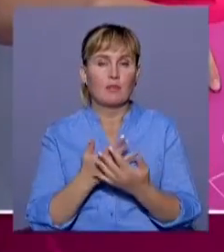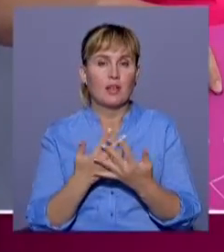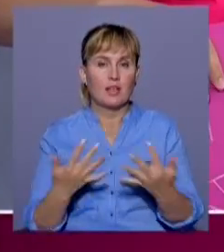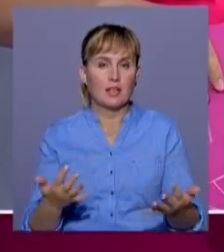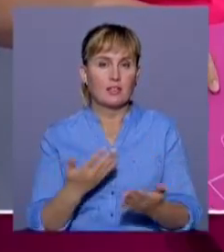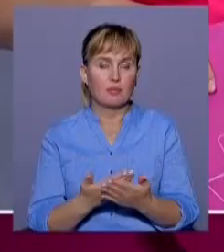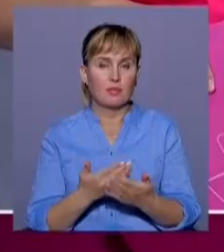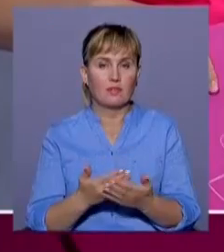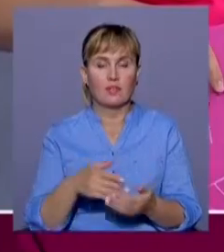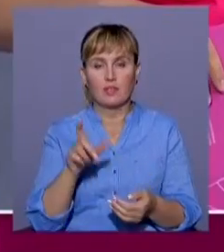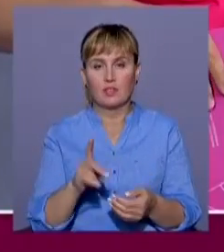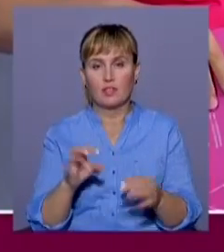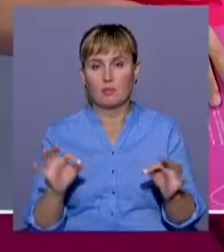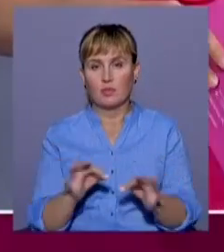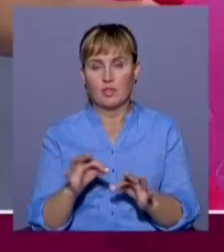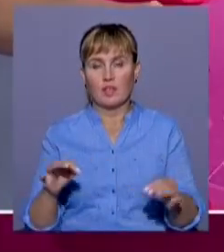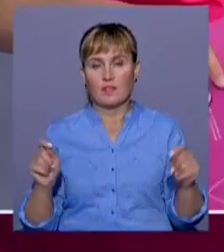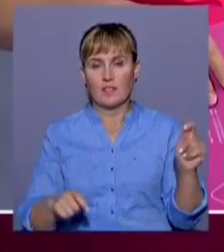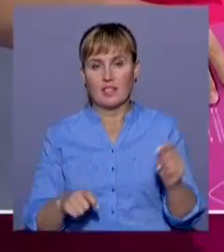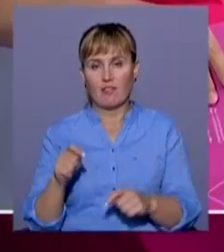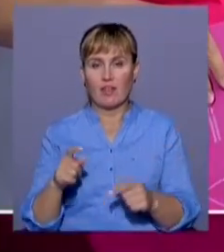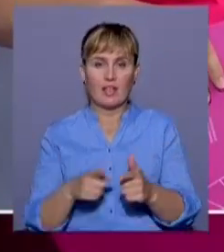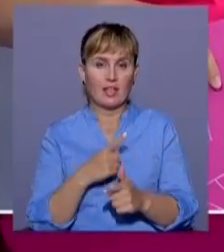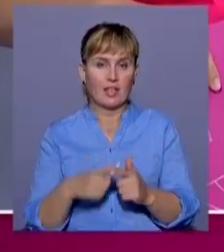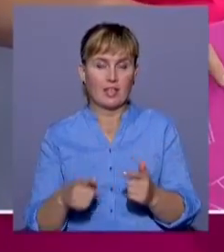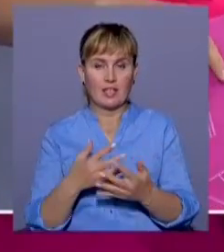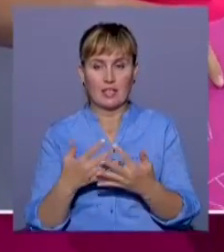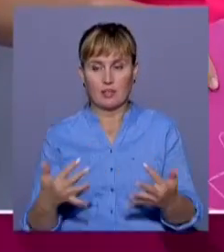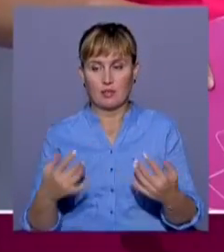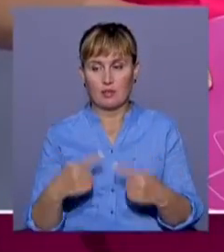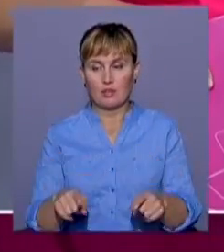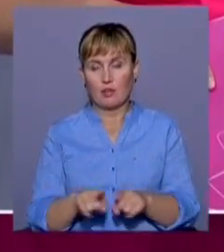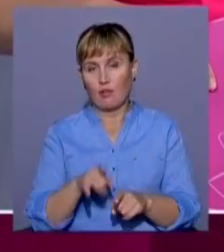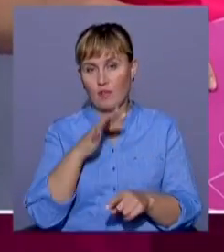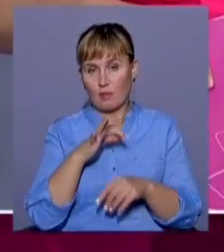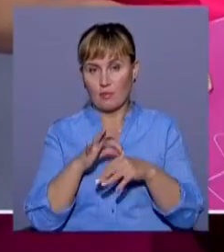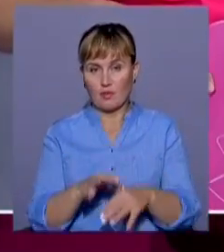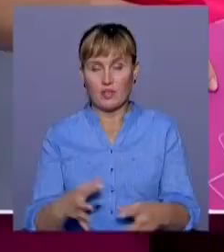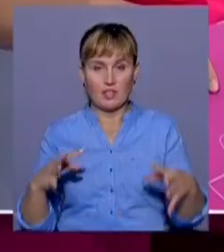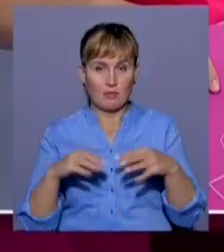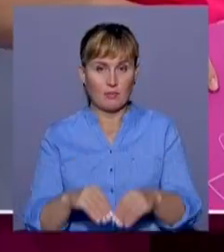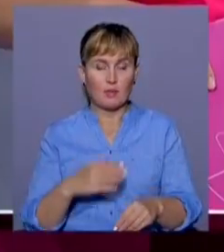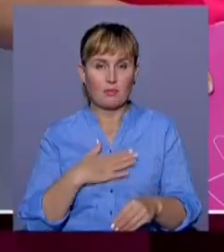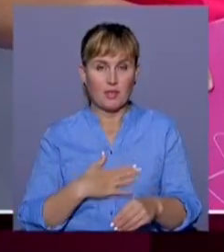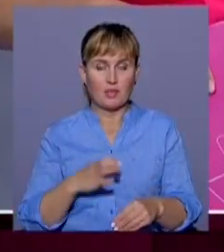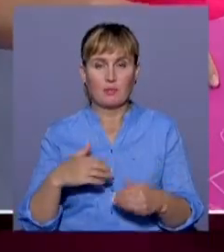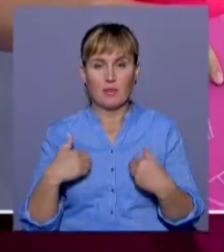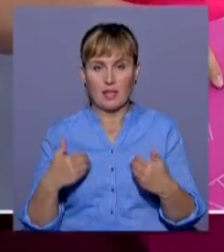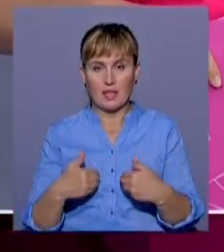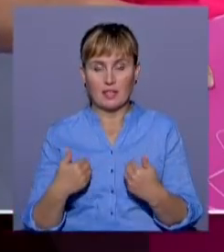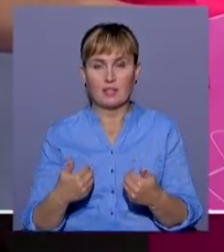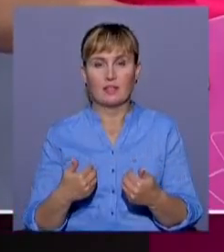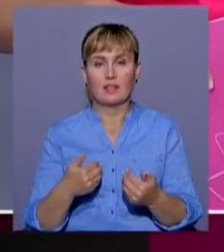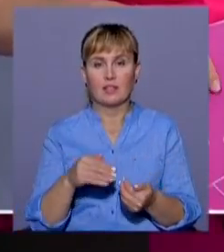разнообразная. Например, волонтер на музыкальном фестивале Star of Asia или Spirit of Tengri. Такое времяпровождение – совмещение приятного с полезным. По